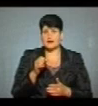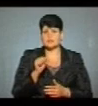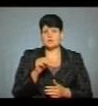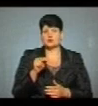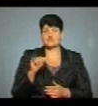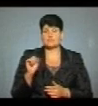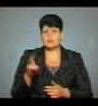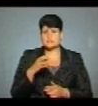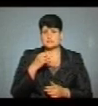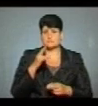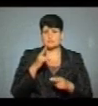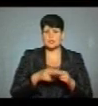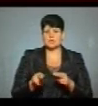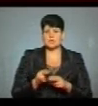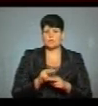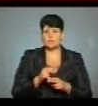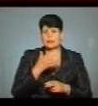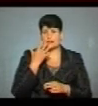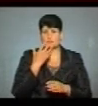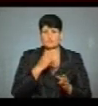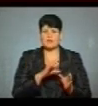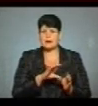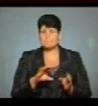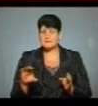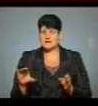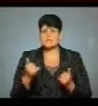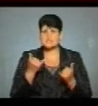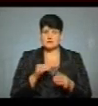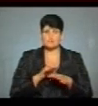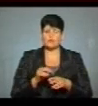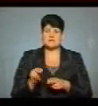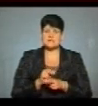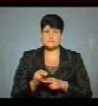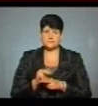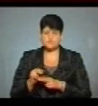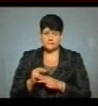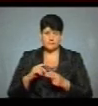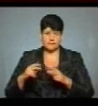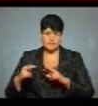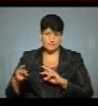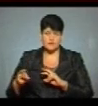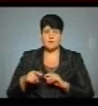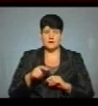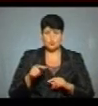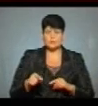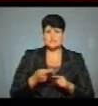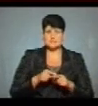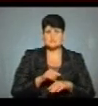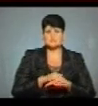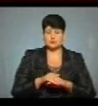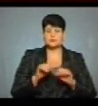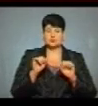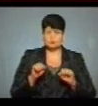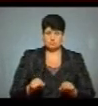по завершенню ремонту теплових мереж там, де зараз ведуться роботи, і вже мешканці цих мікрорайонів та вулиць